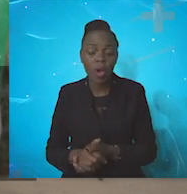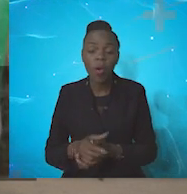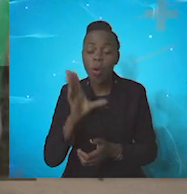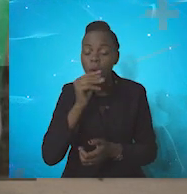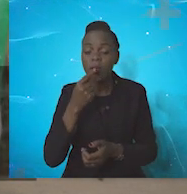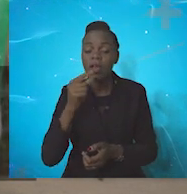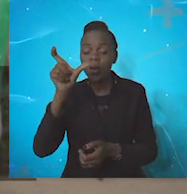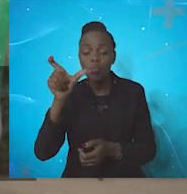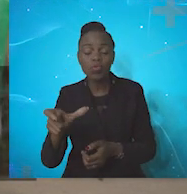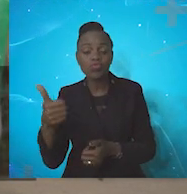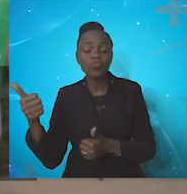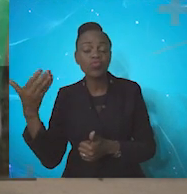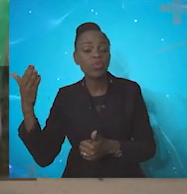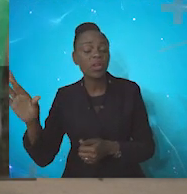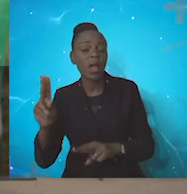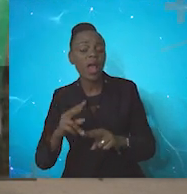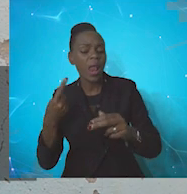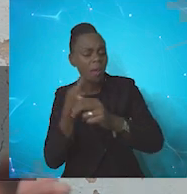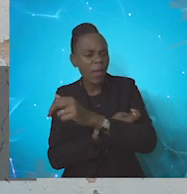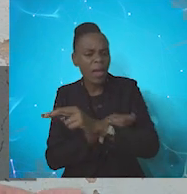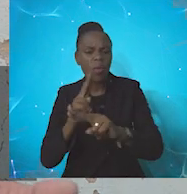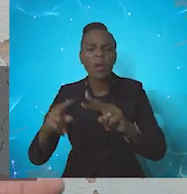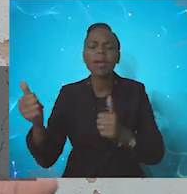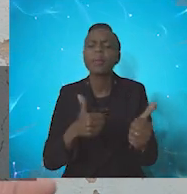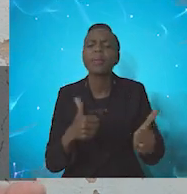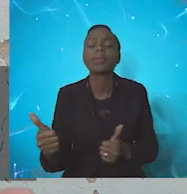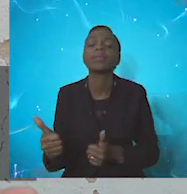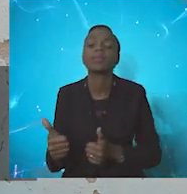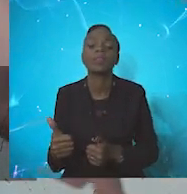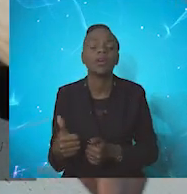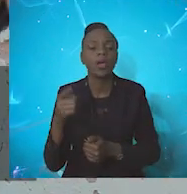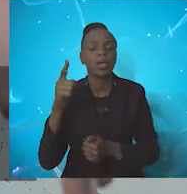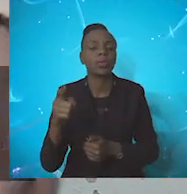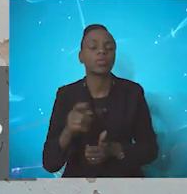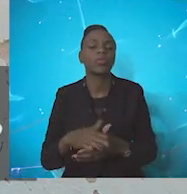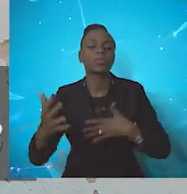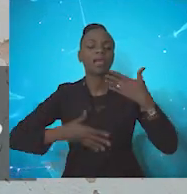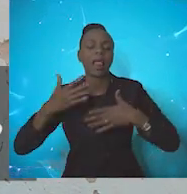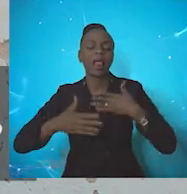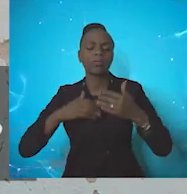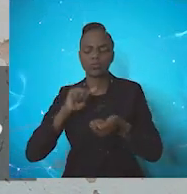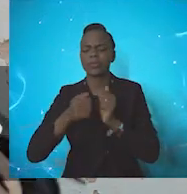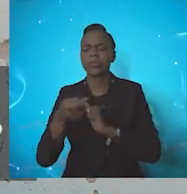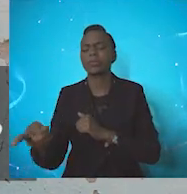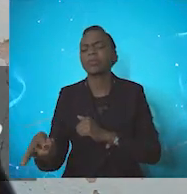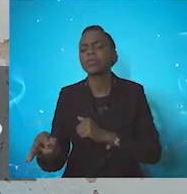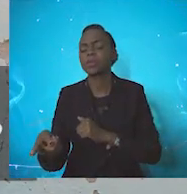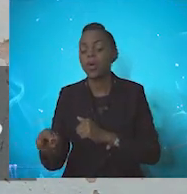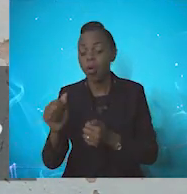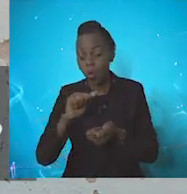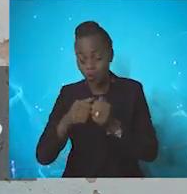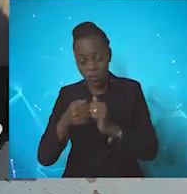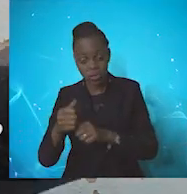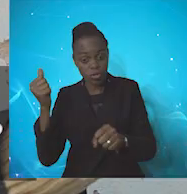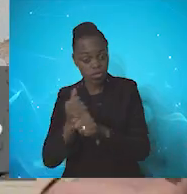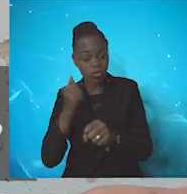akutea natani. Siya oso leo madoa ndakizimkoma. Anakoma. Anachi. Anachi ya limonobu. Iwe ungo sangala kutu zifutika chonchi. Ya, ya. Chifuwa tukwa futika chonchi